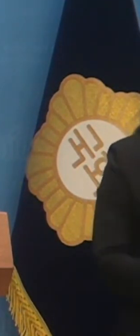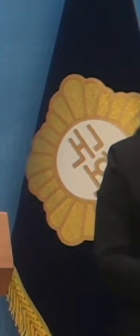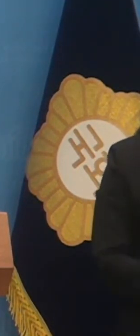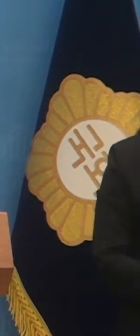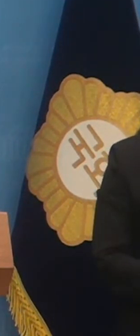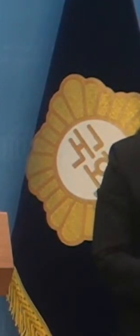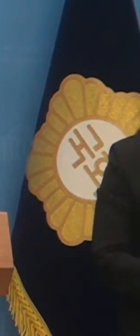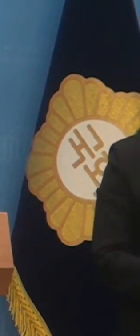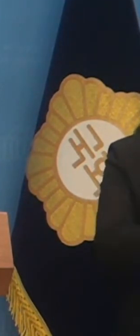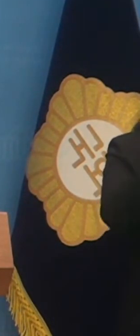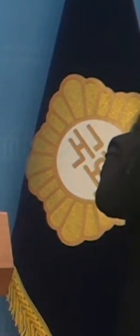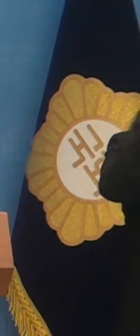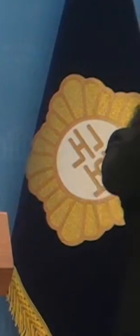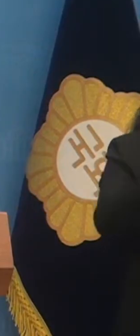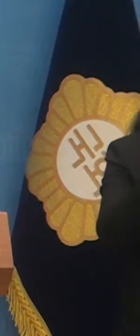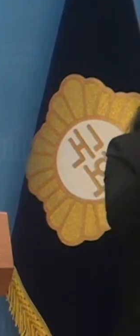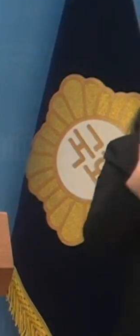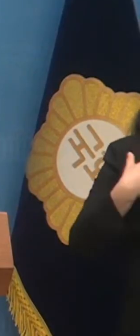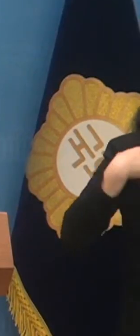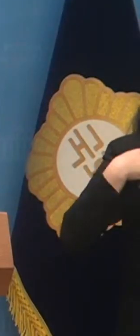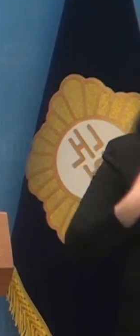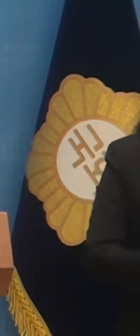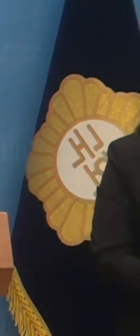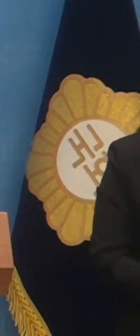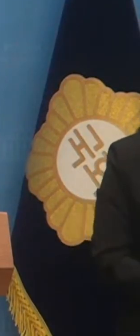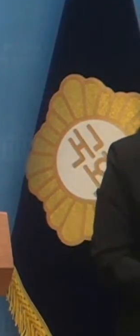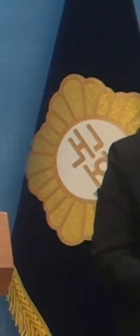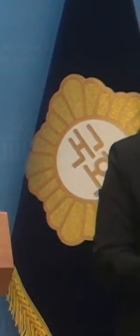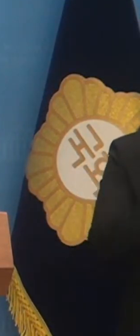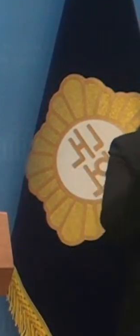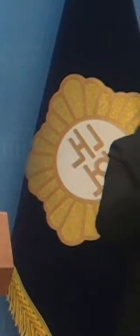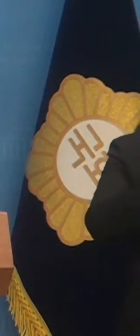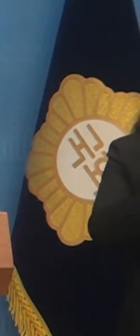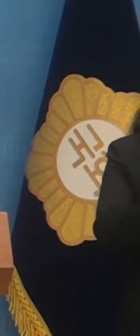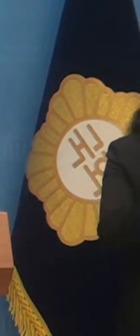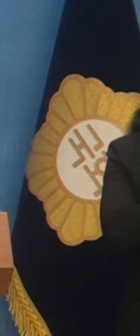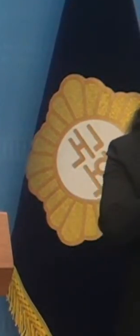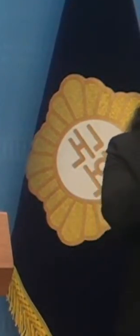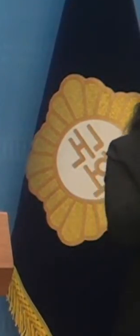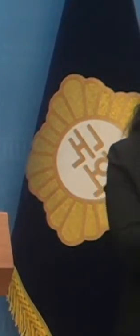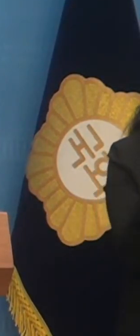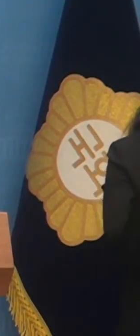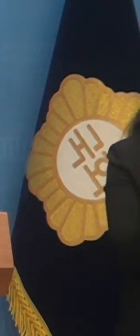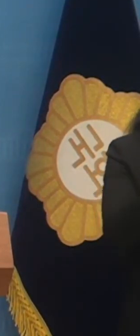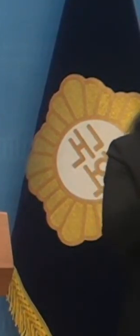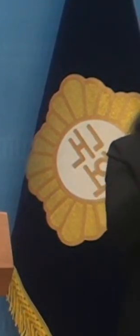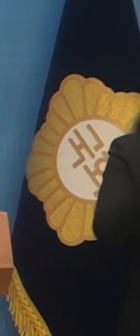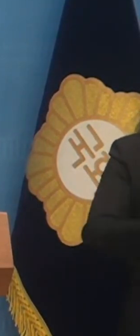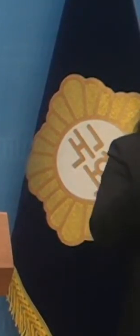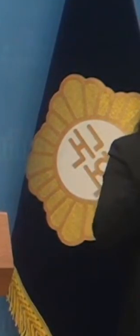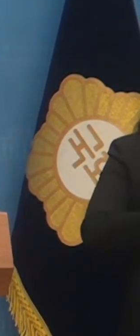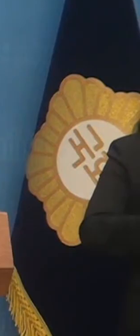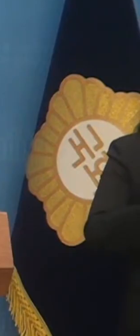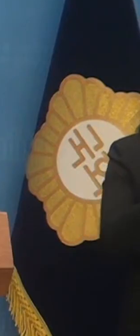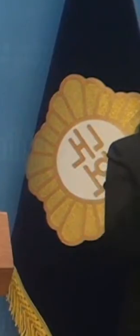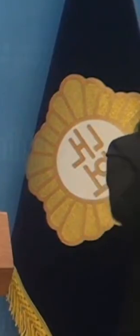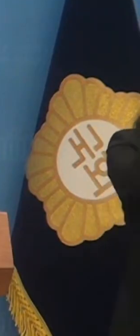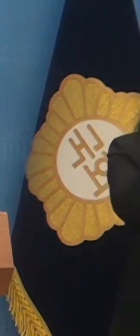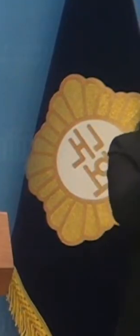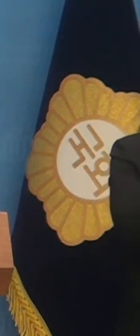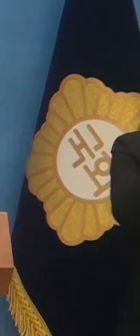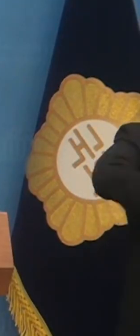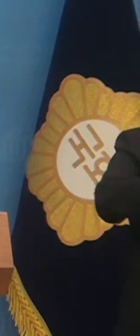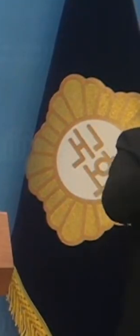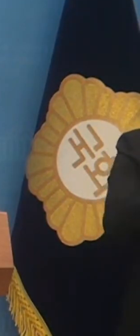마당입니다. 향후 이재명 정부에서는 부동산 실명법, 공직자윤리법은 위반해도 아무런